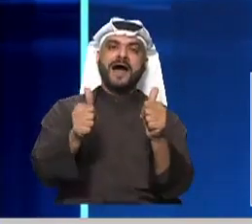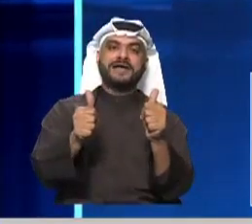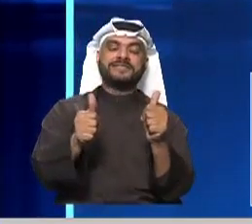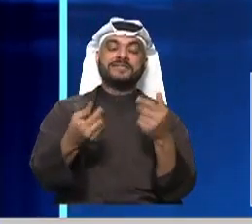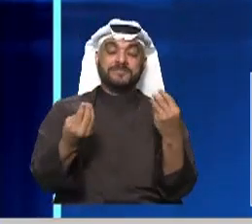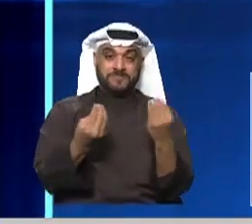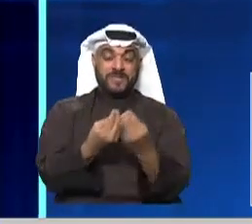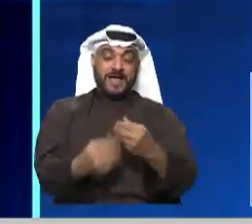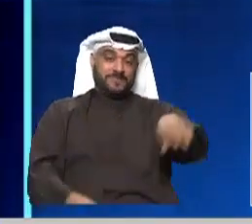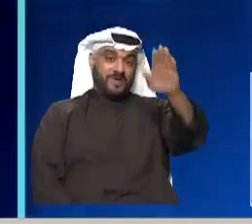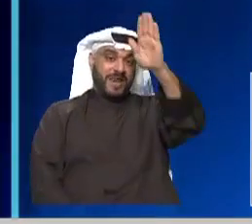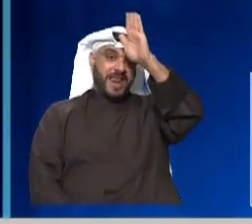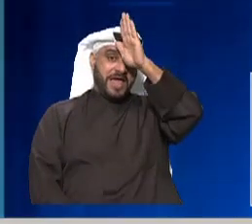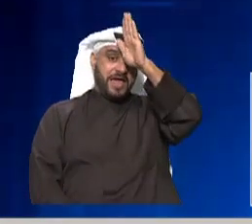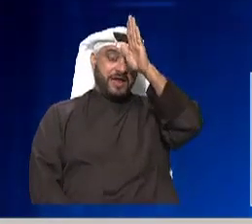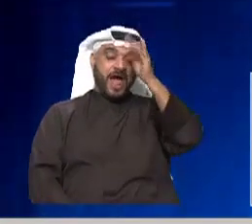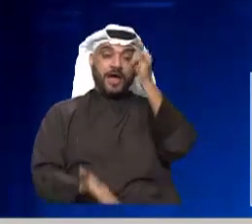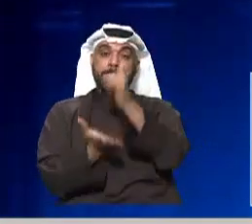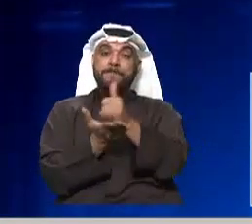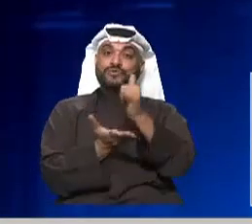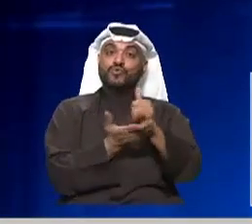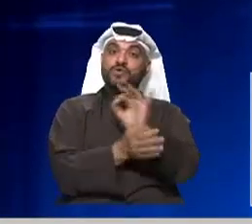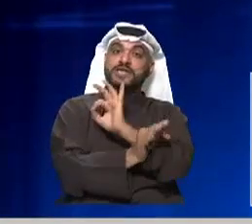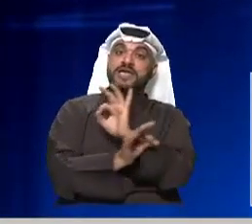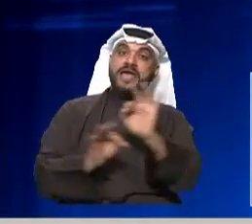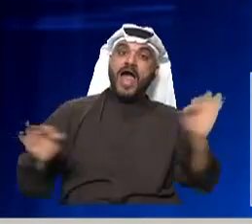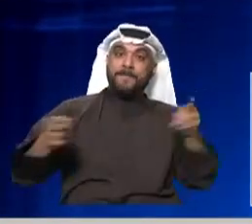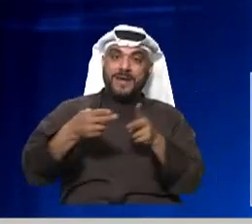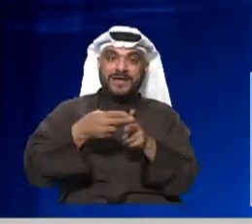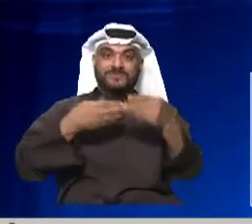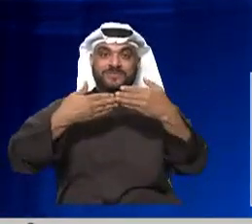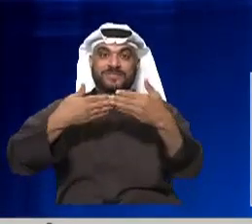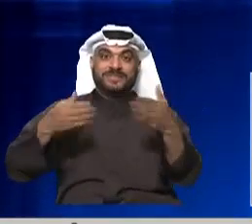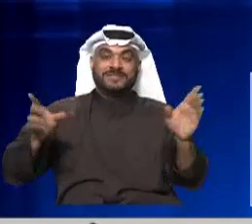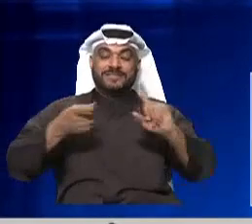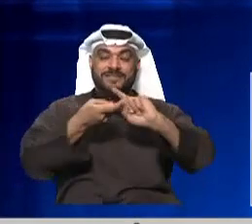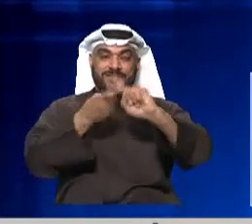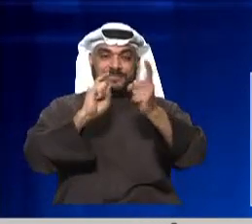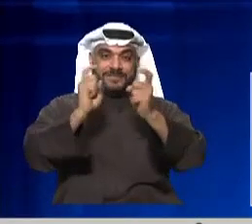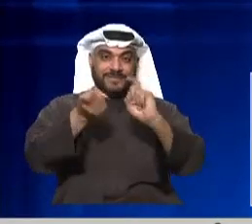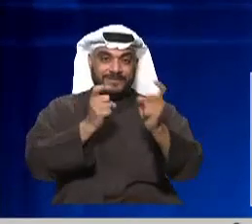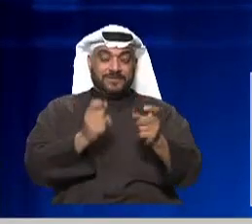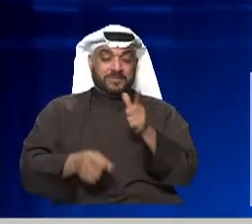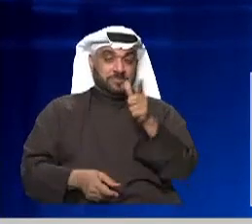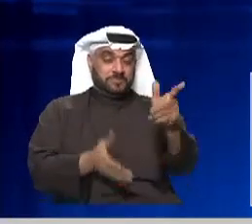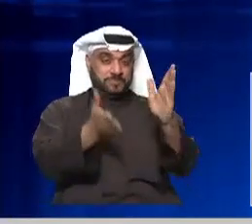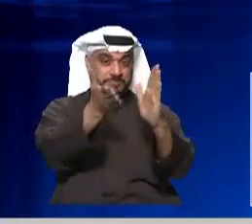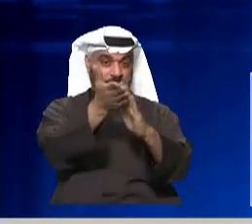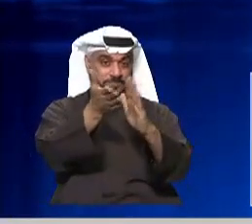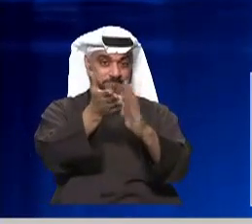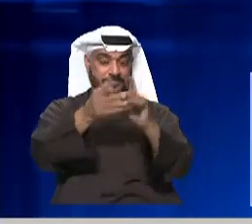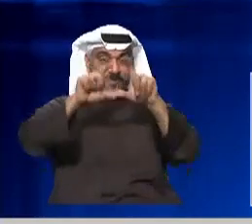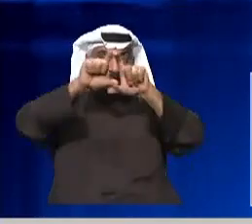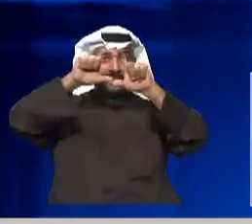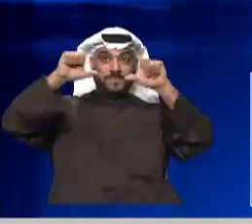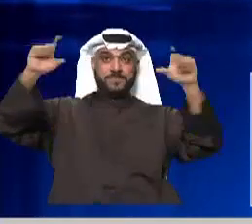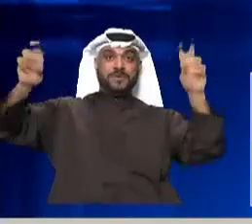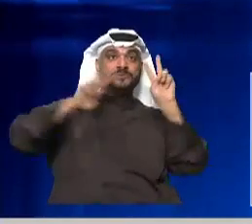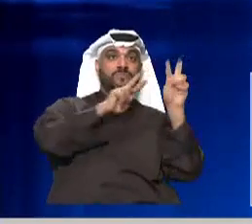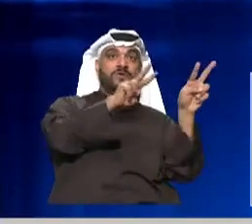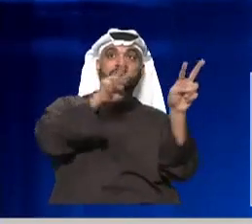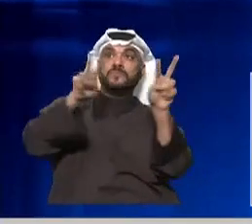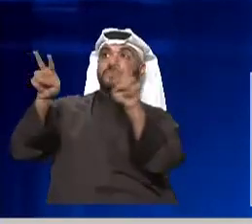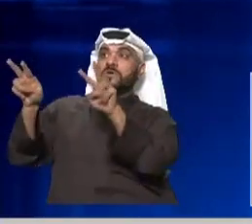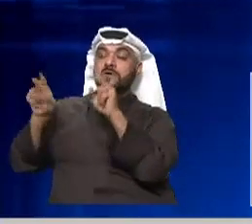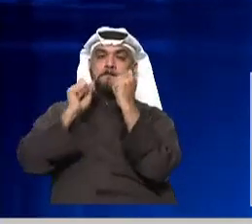الاشقاءه في جمهوريه العراق لهذا الحدث الخليجي الرياضي ومشيدا حاتم فنيه الرفعه